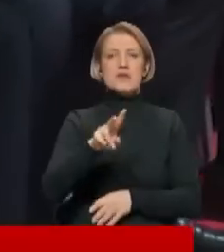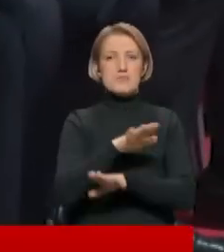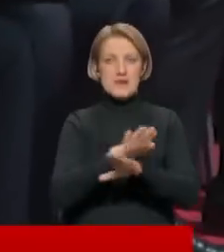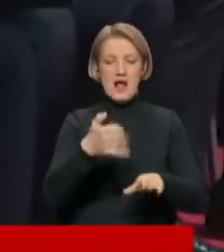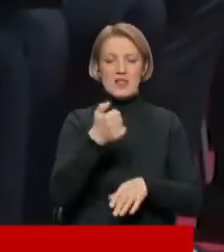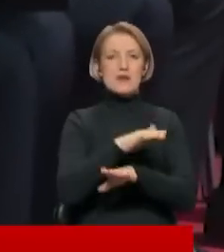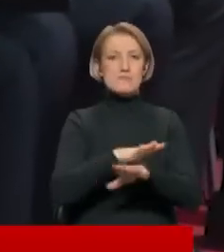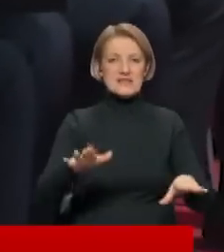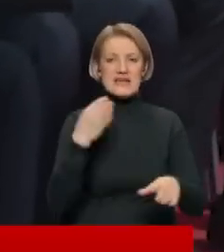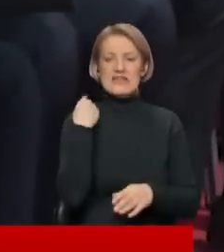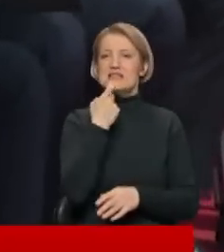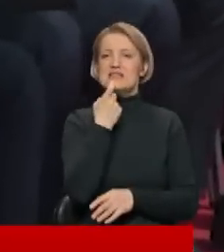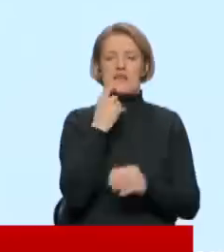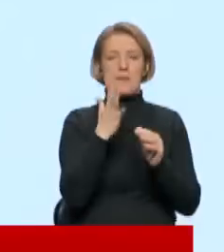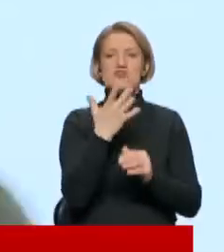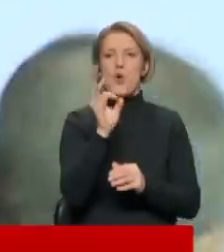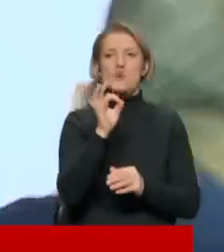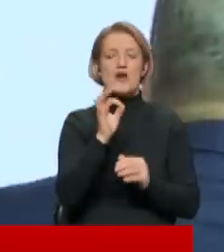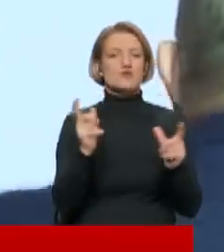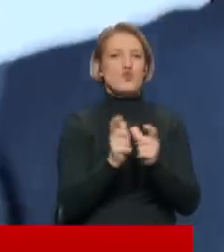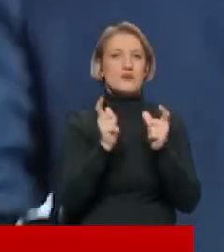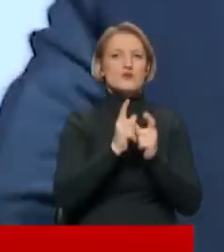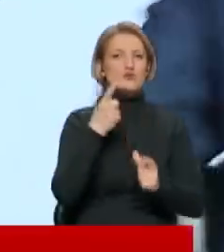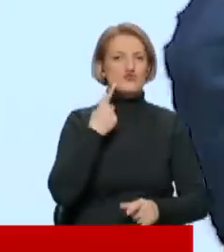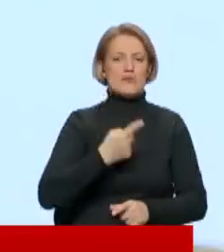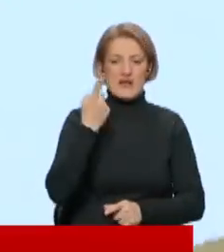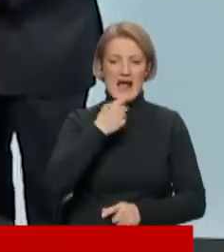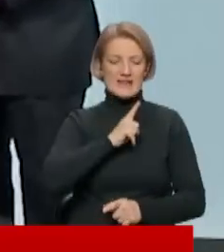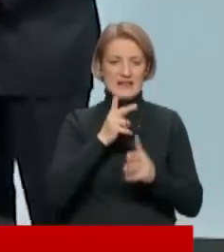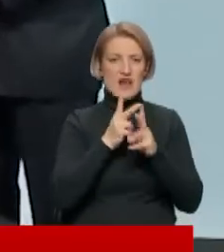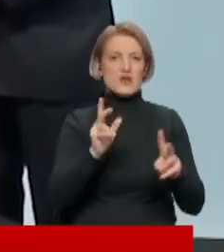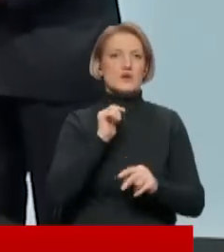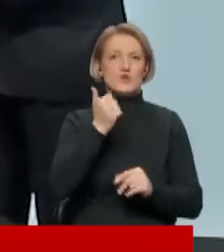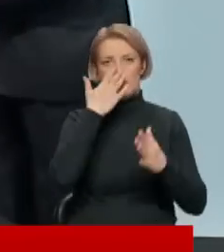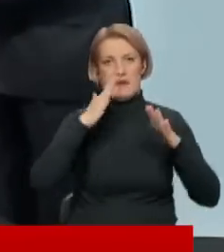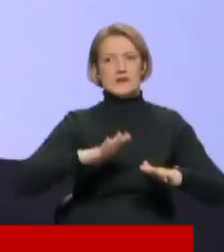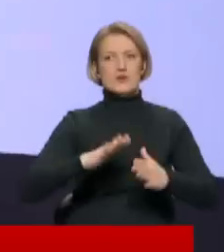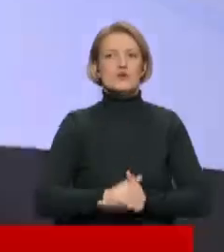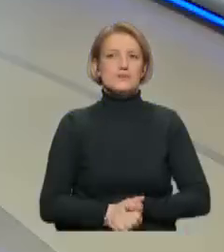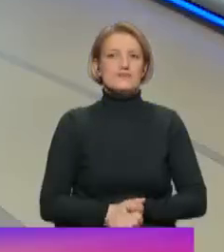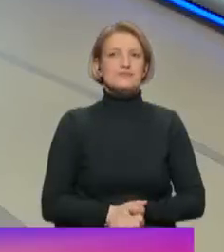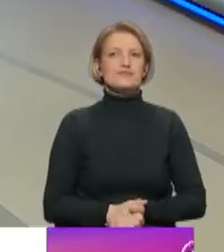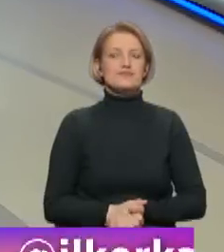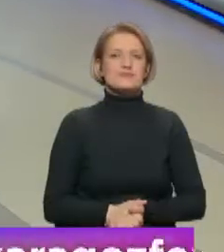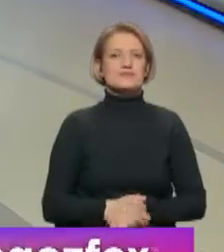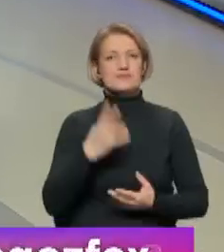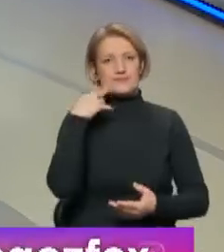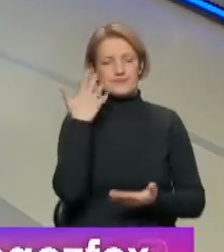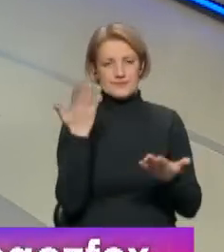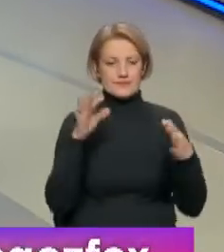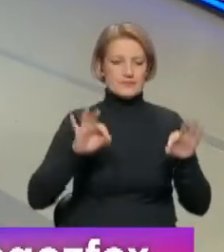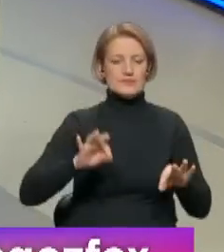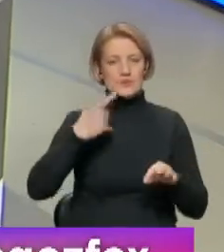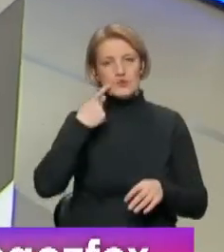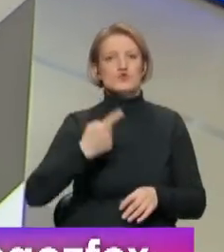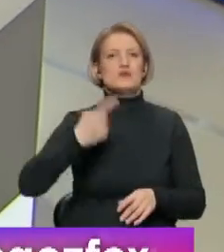yeni yılla birlikte 5 Ocak'taki toplantısı ve Cumhurbaşkanı adayının açıklanacağı gün bekleniyor Efendim şimdi